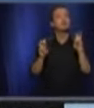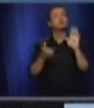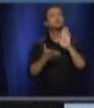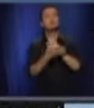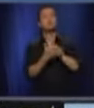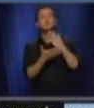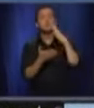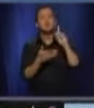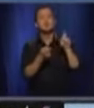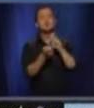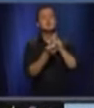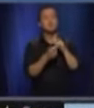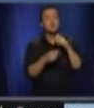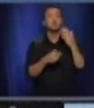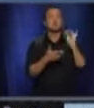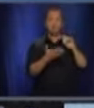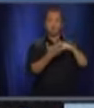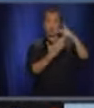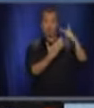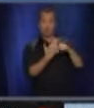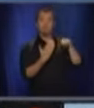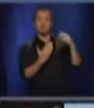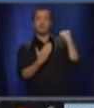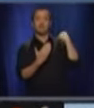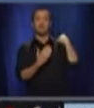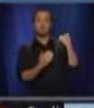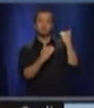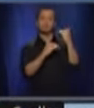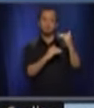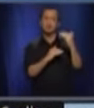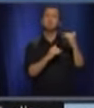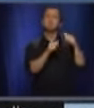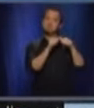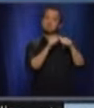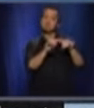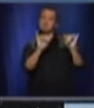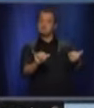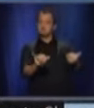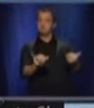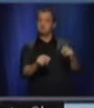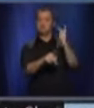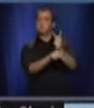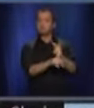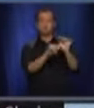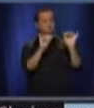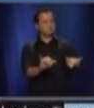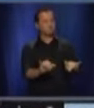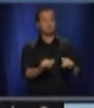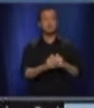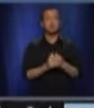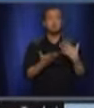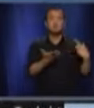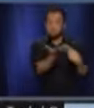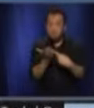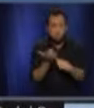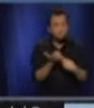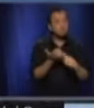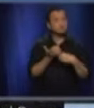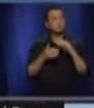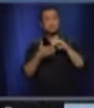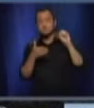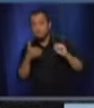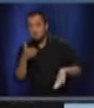nous allons garder la limite que nous avions déjà. Certains documents ont